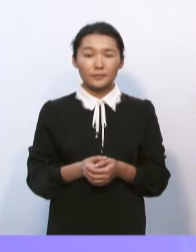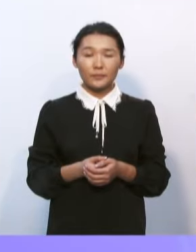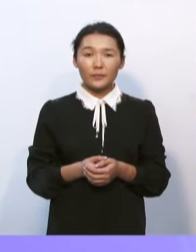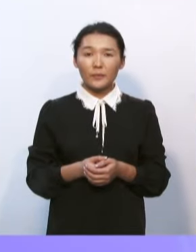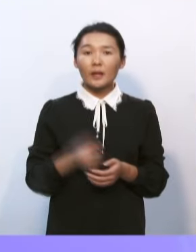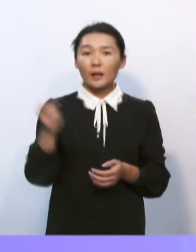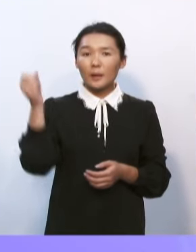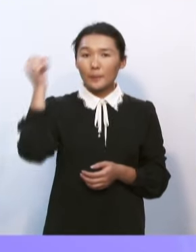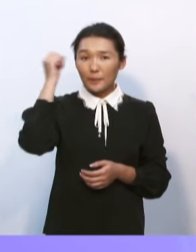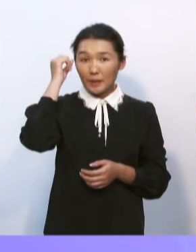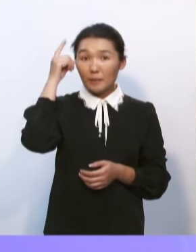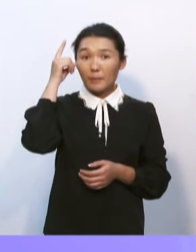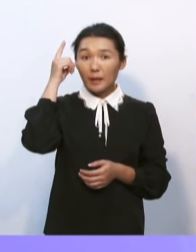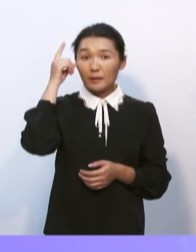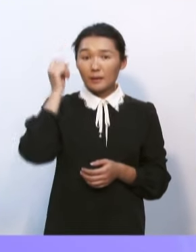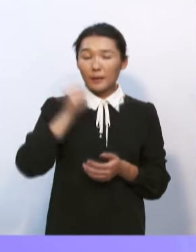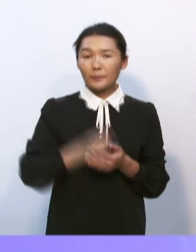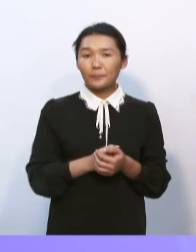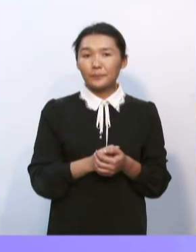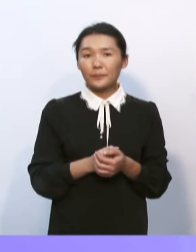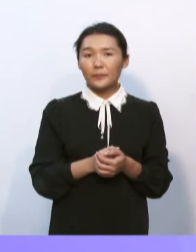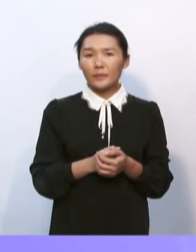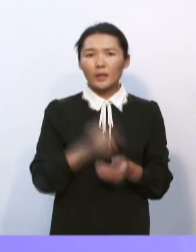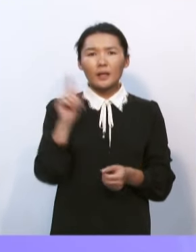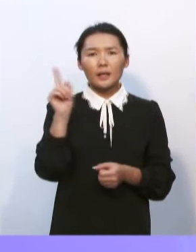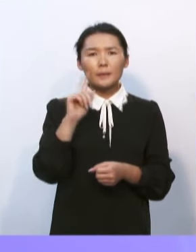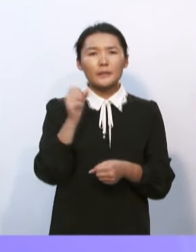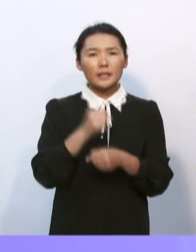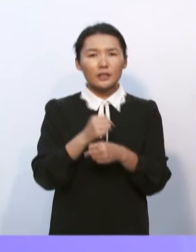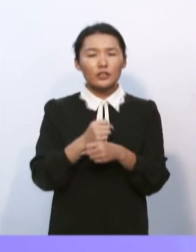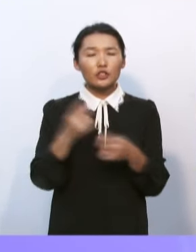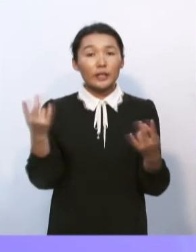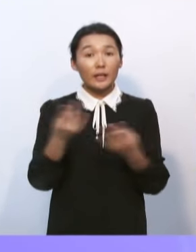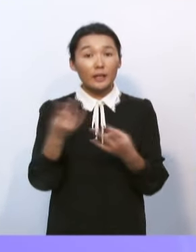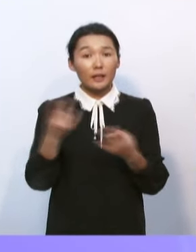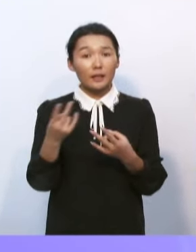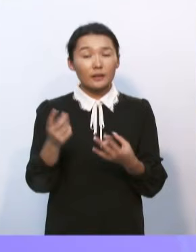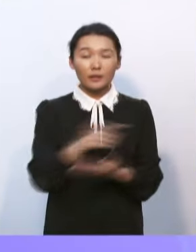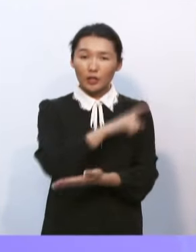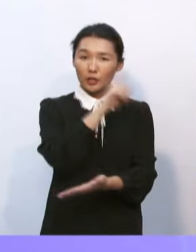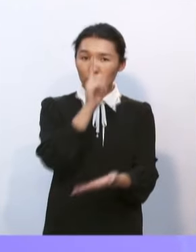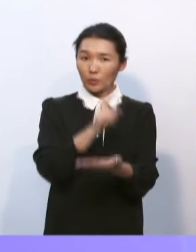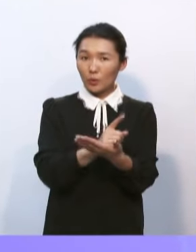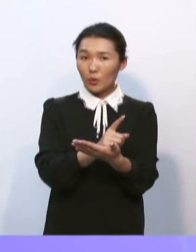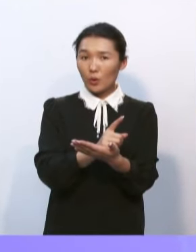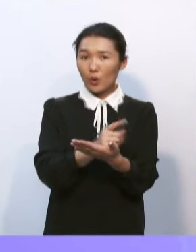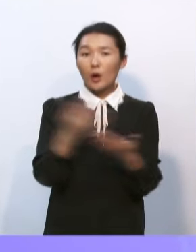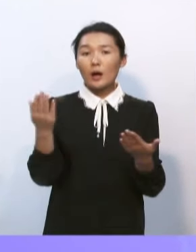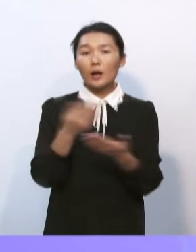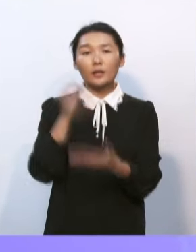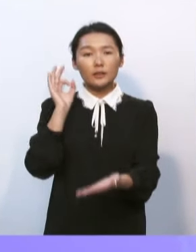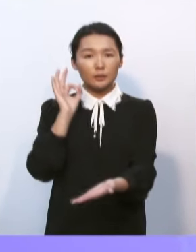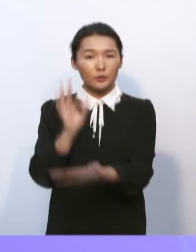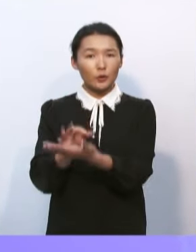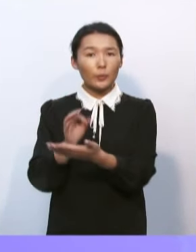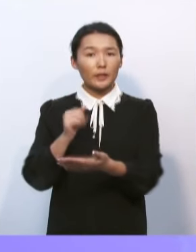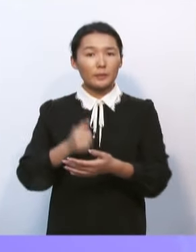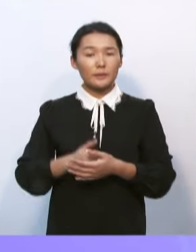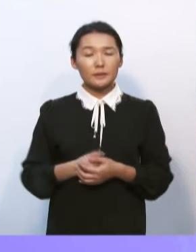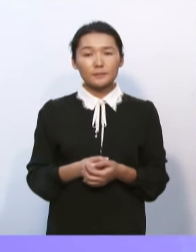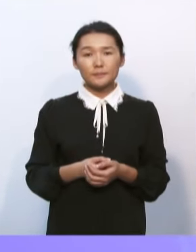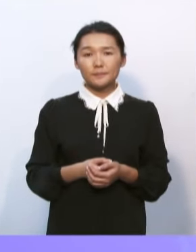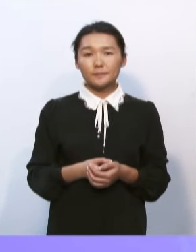Билип алгыла. Эмне кылыш керек? Деген суроого кантип жооп беребиз?